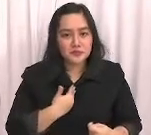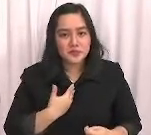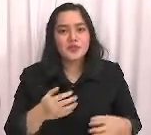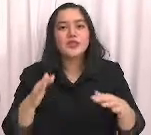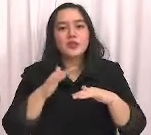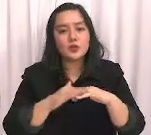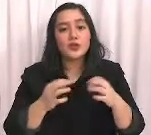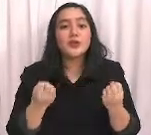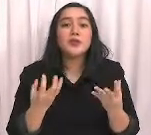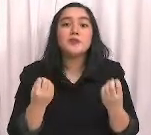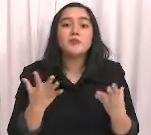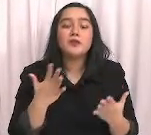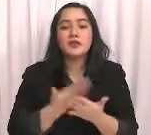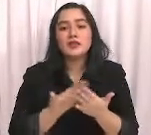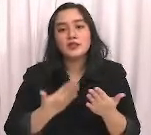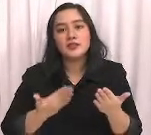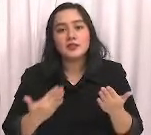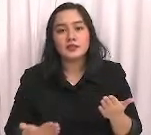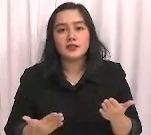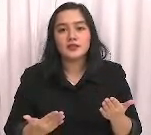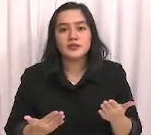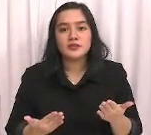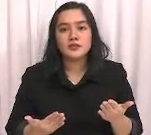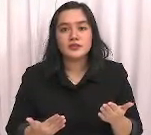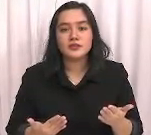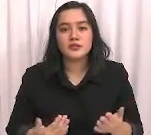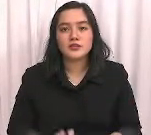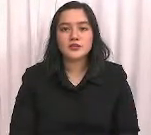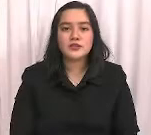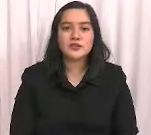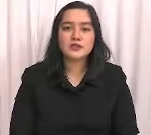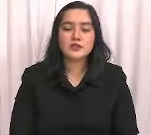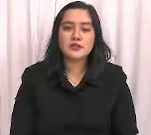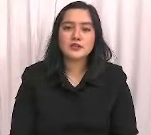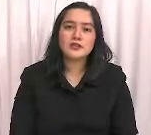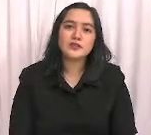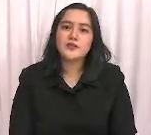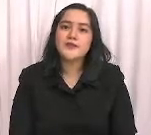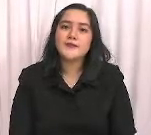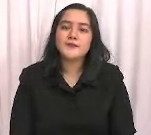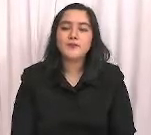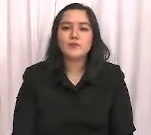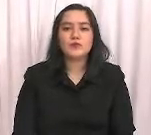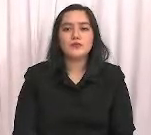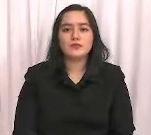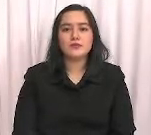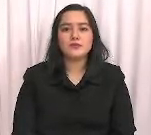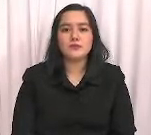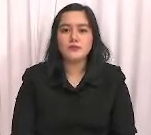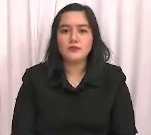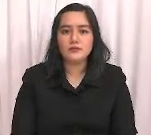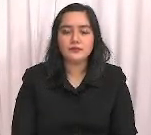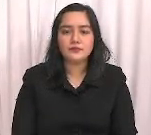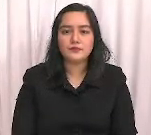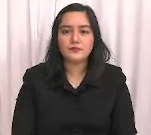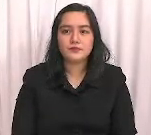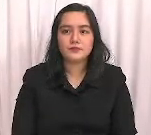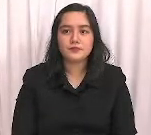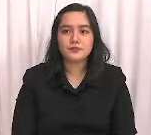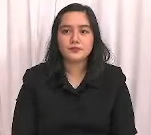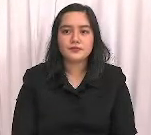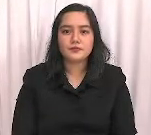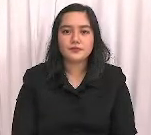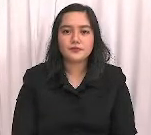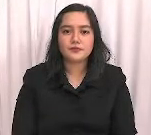things na alam ko, hindi sabi, at the end of the day, sasabihin ko sa kanya na, okay, so okay ka